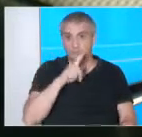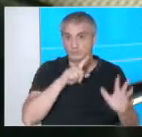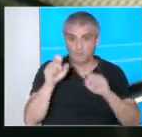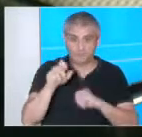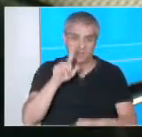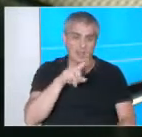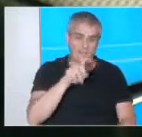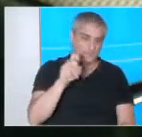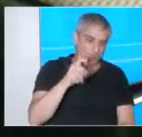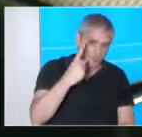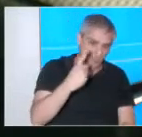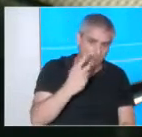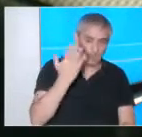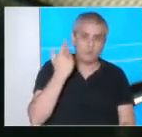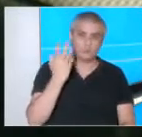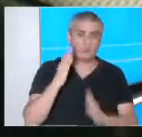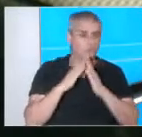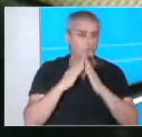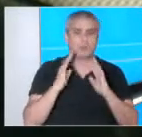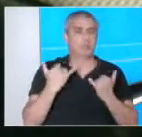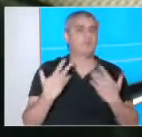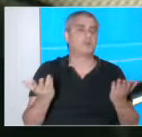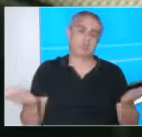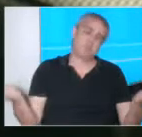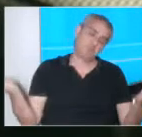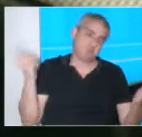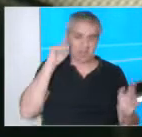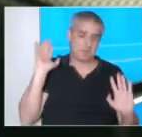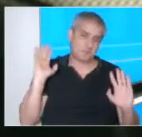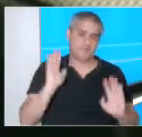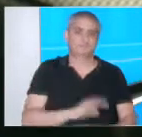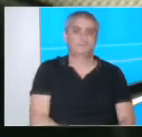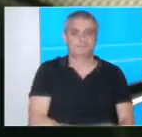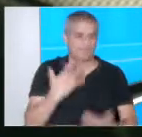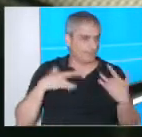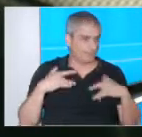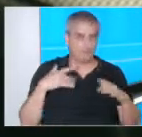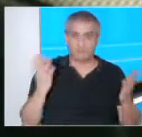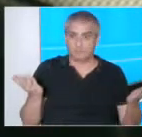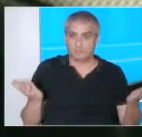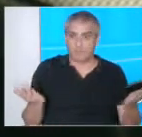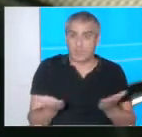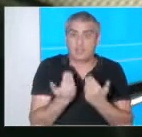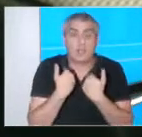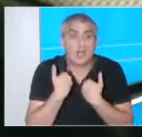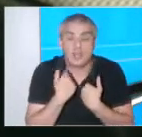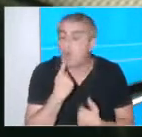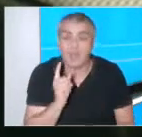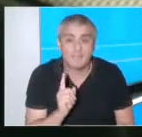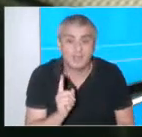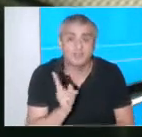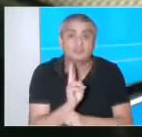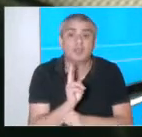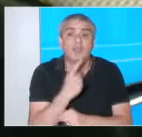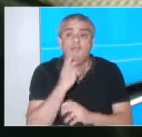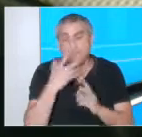בעל 1,101, היו דירות, למה עכשיו לא היה, אין לי מושג. טוב, אתה מתחמק, אתה בעצם לא מגנה את... אני לא אמרתי שקר, אני